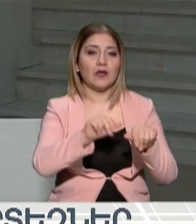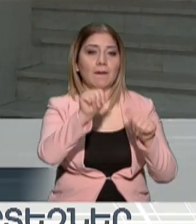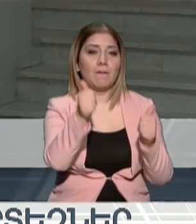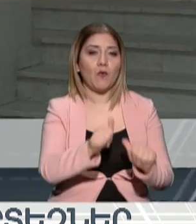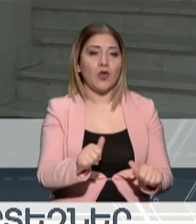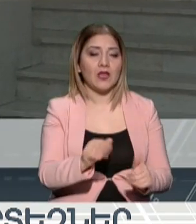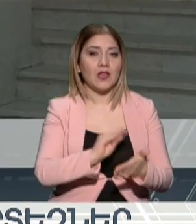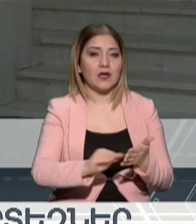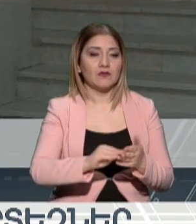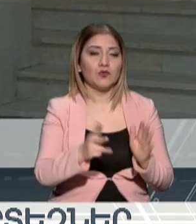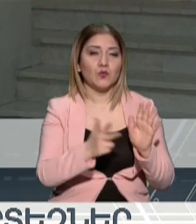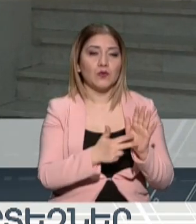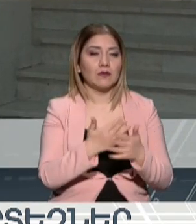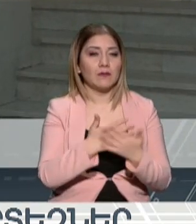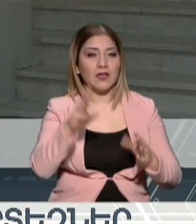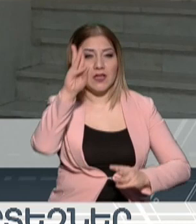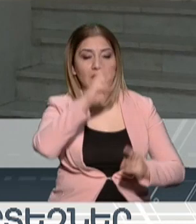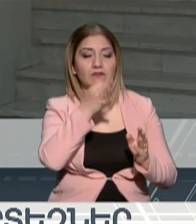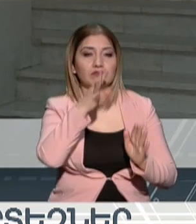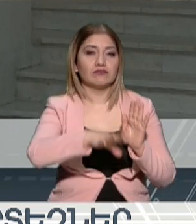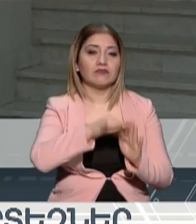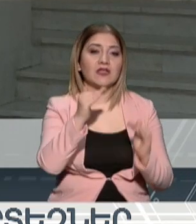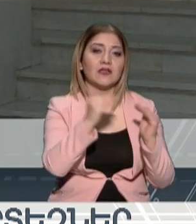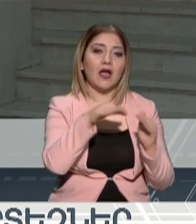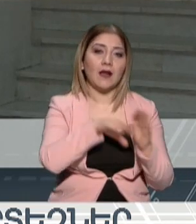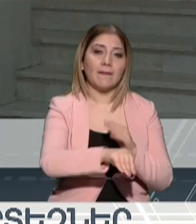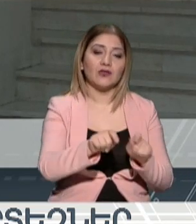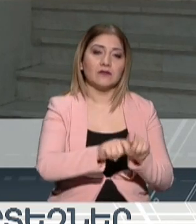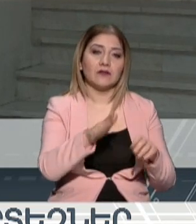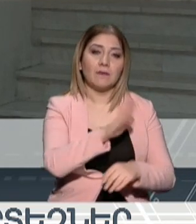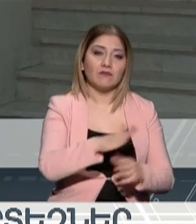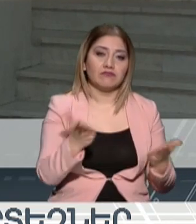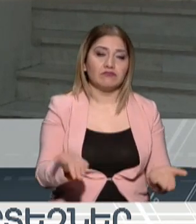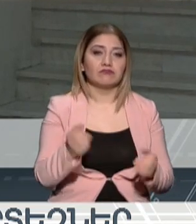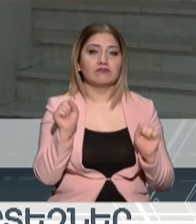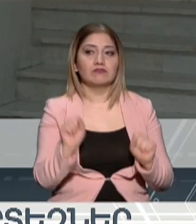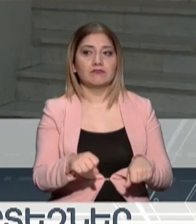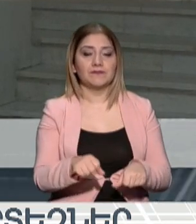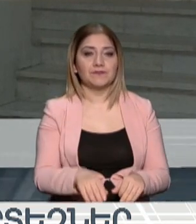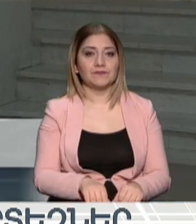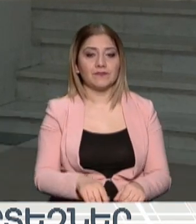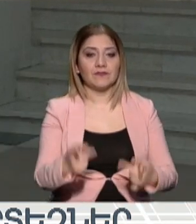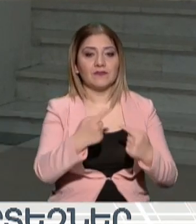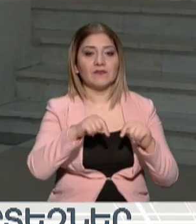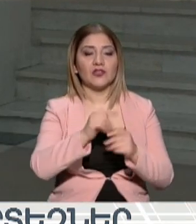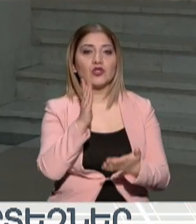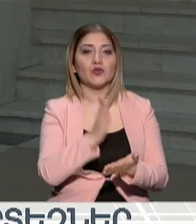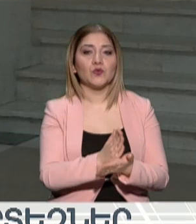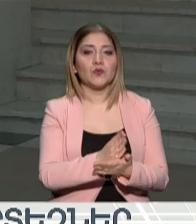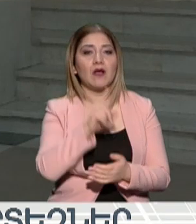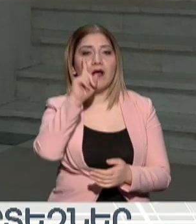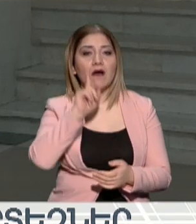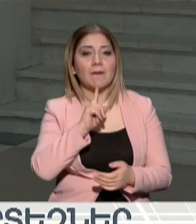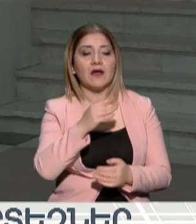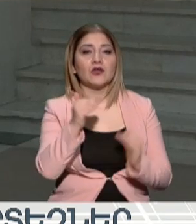են նկարագրված, կարող են դիտարկել տնային մանկապարտեզի տարբերակը և, օրինակ, համայնքում առկա